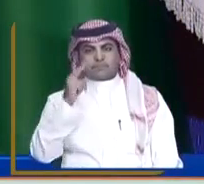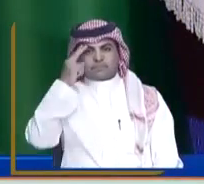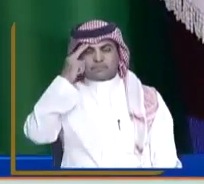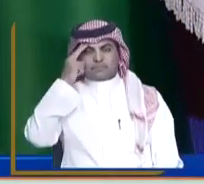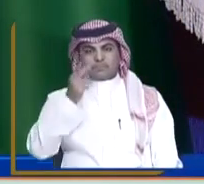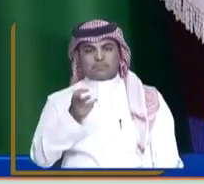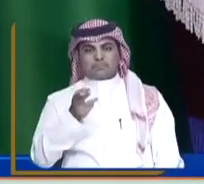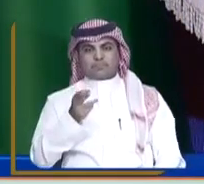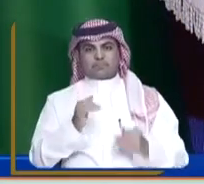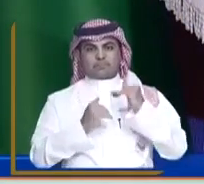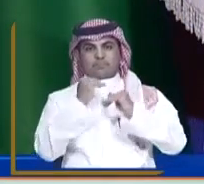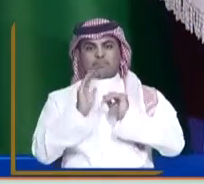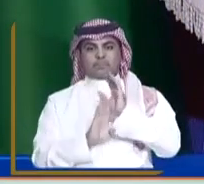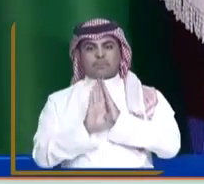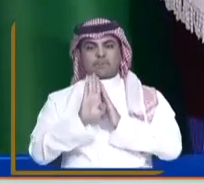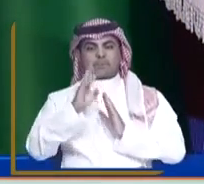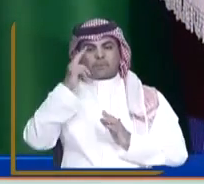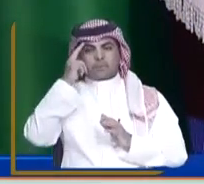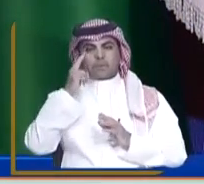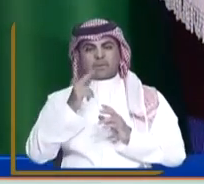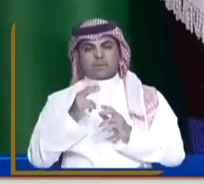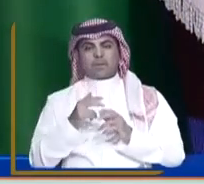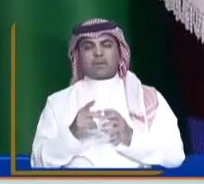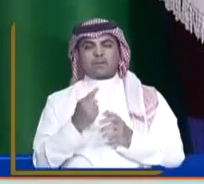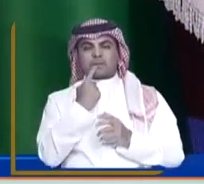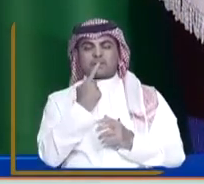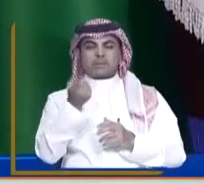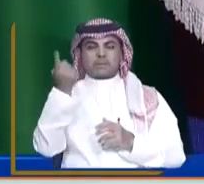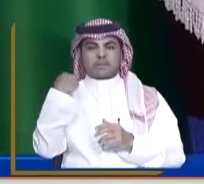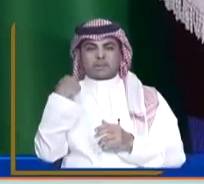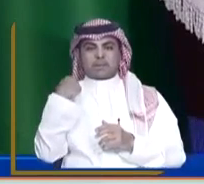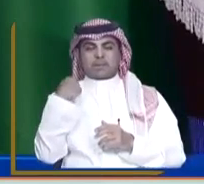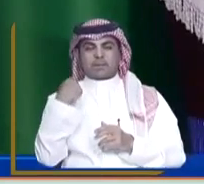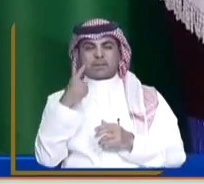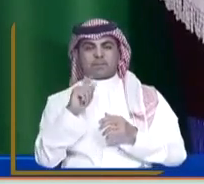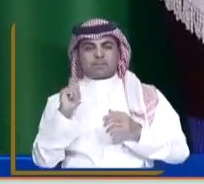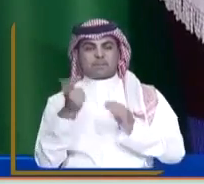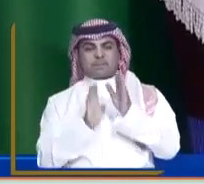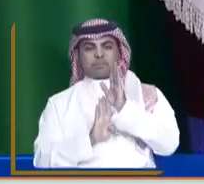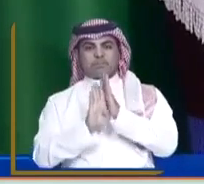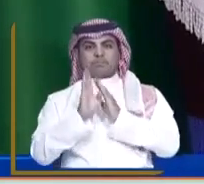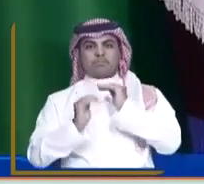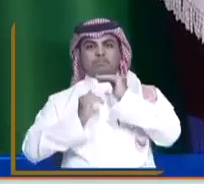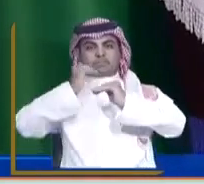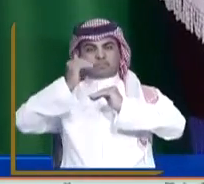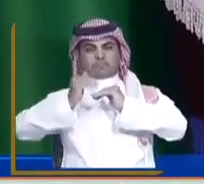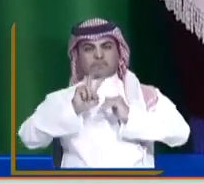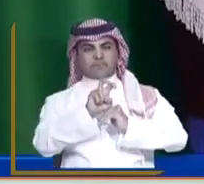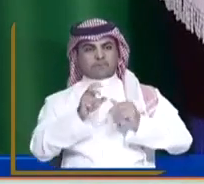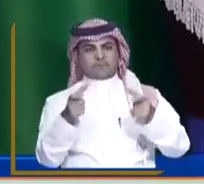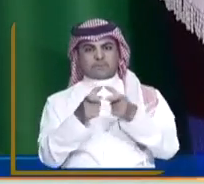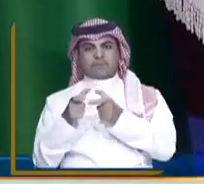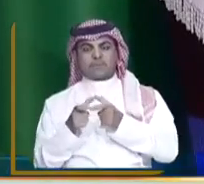اداء المملكه كان جيدا للغايه ففي العام الماضي كنا اسرى الاقتصادات نموا في مجموعه دول العشرين